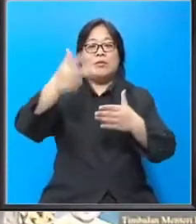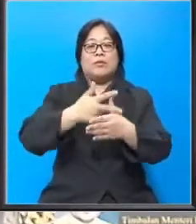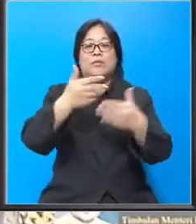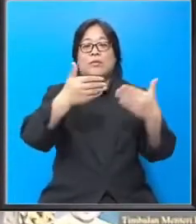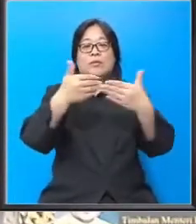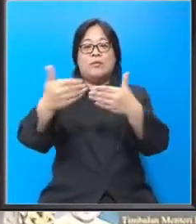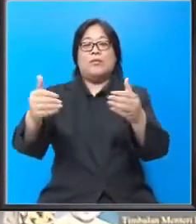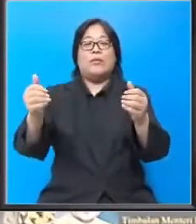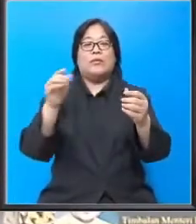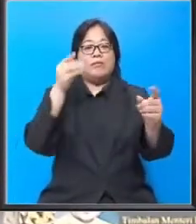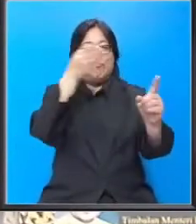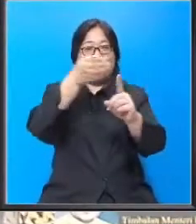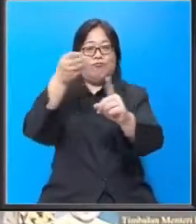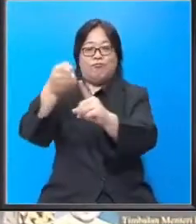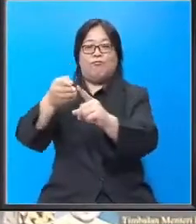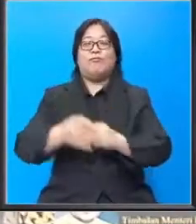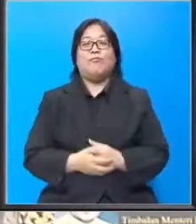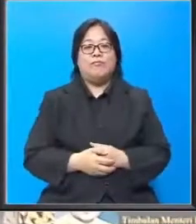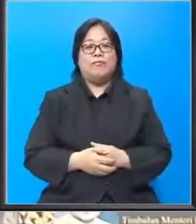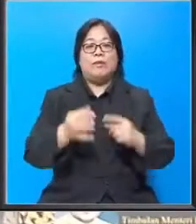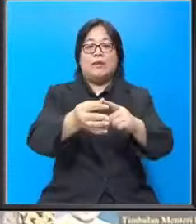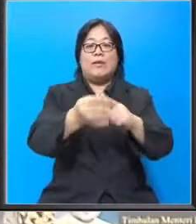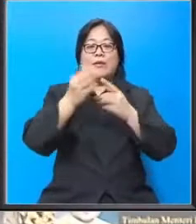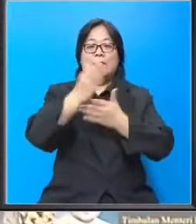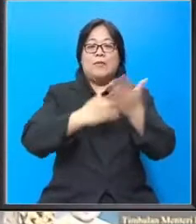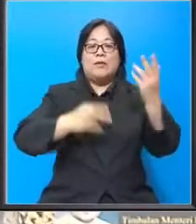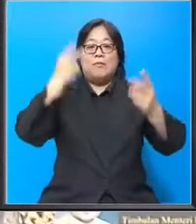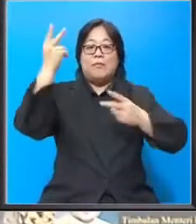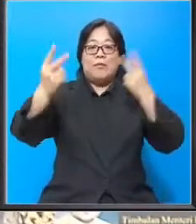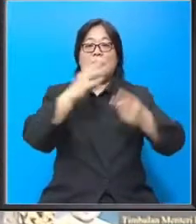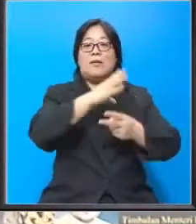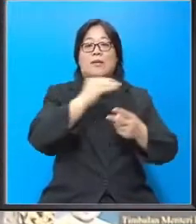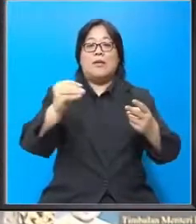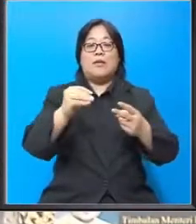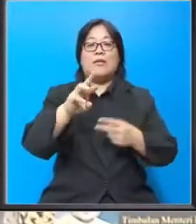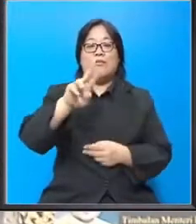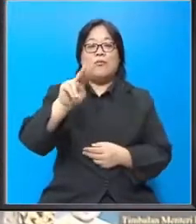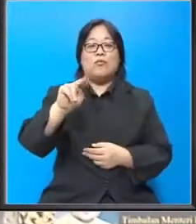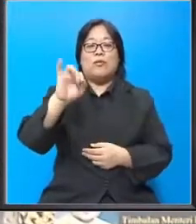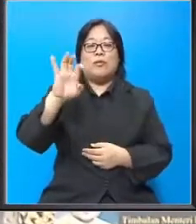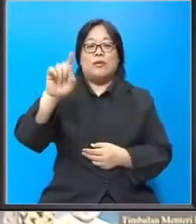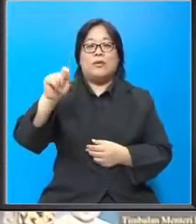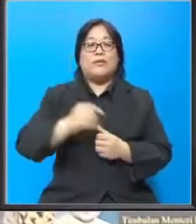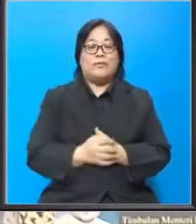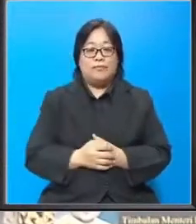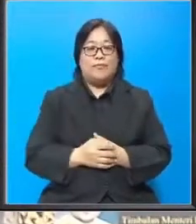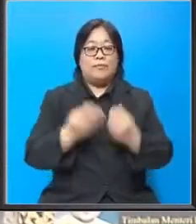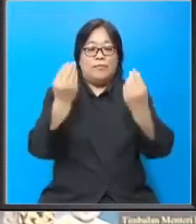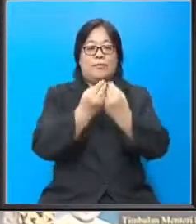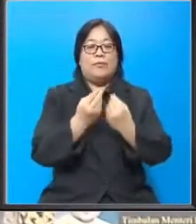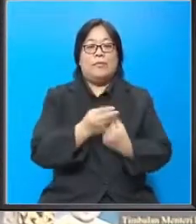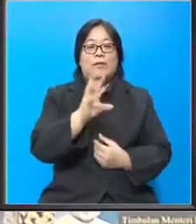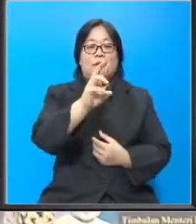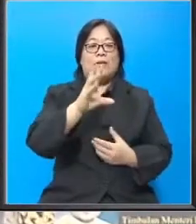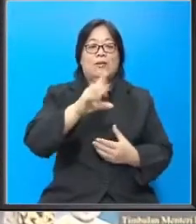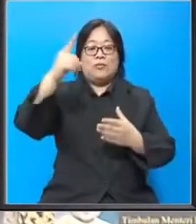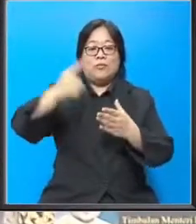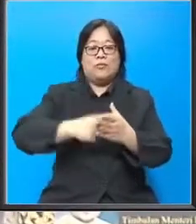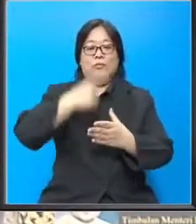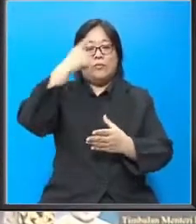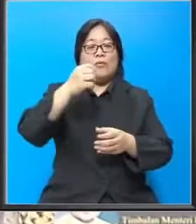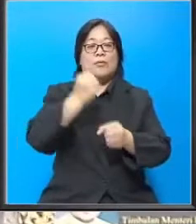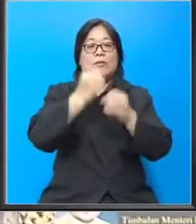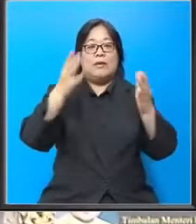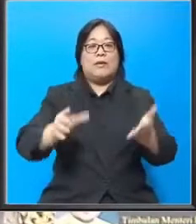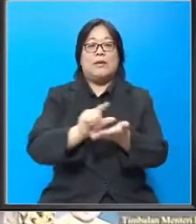tiga bulan lagi dengan lebih besar khususnya bagi sektor kunjungan termasuk Seto penciptaan Tegar 600 bulan bagi